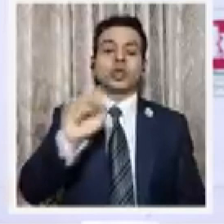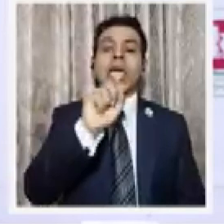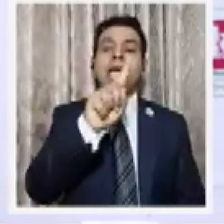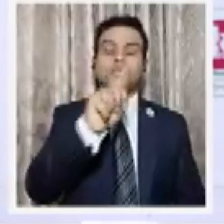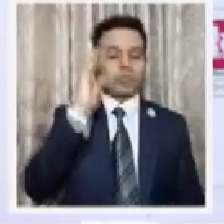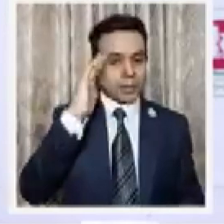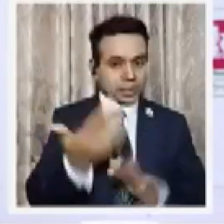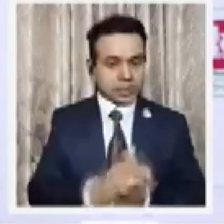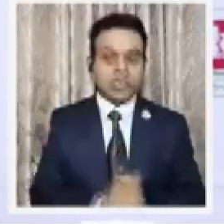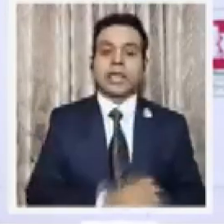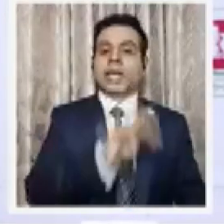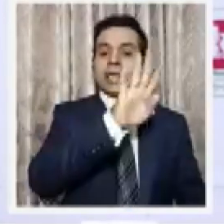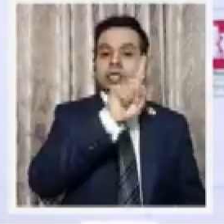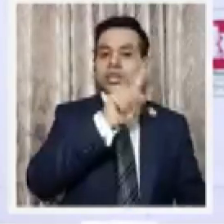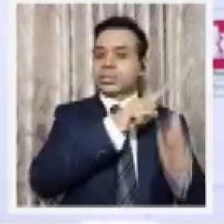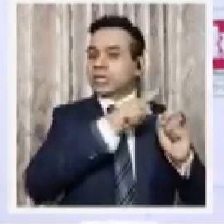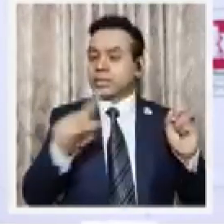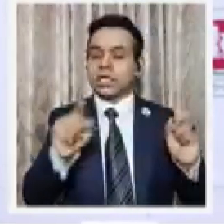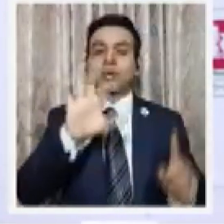21 থেকে 30 বছর 85 জন, 2.80%,